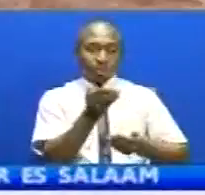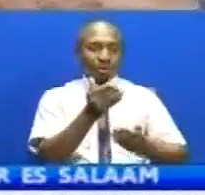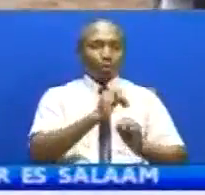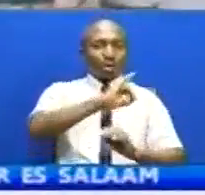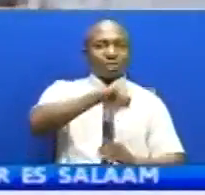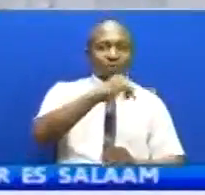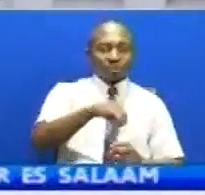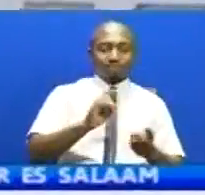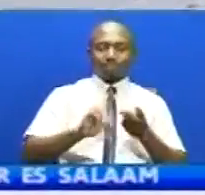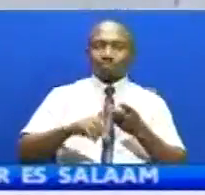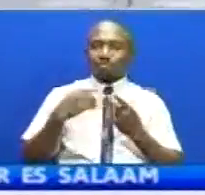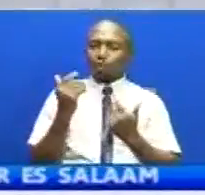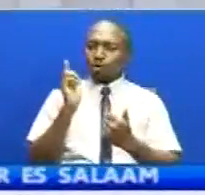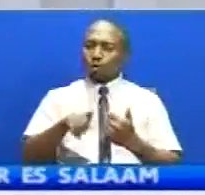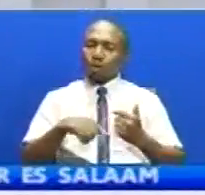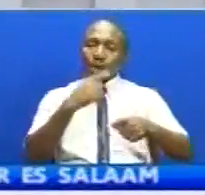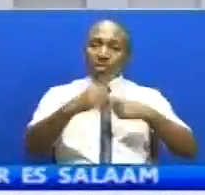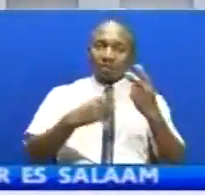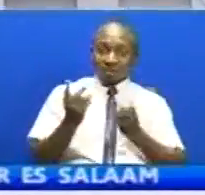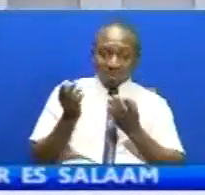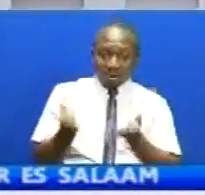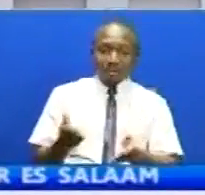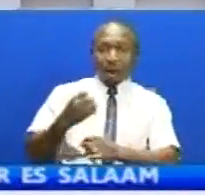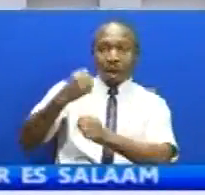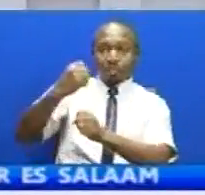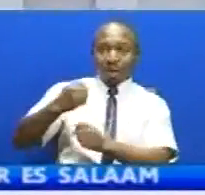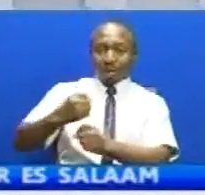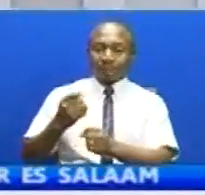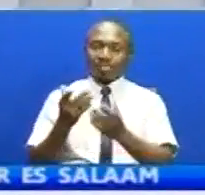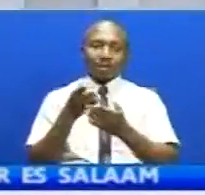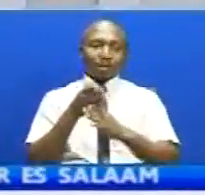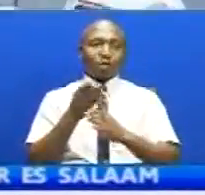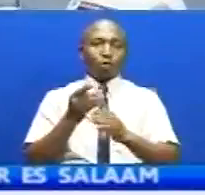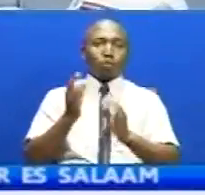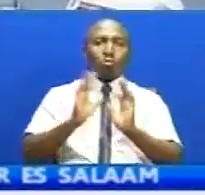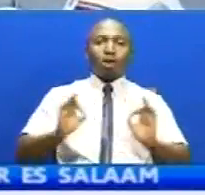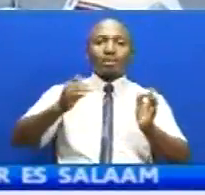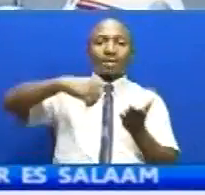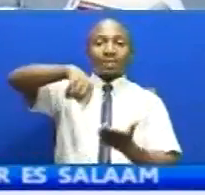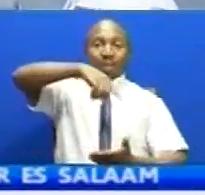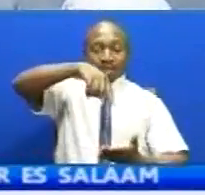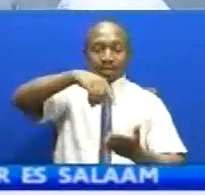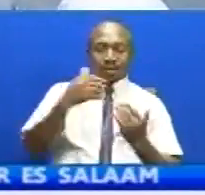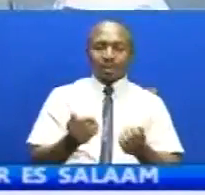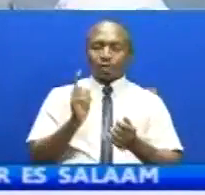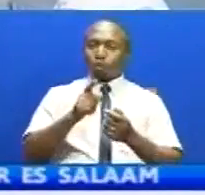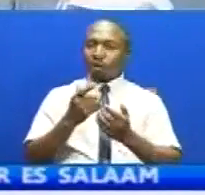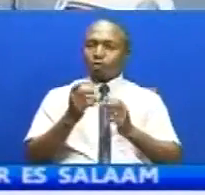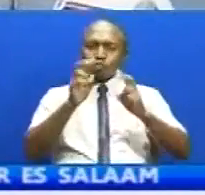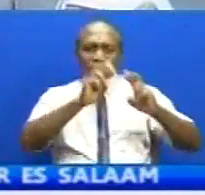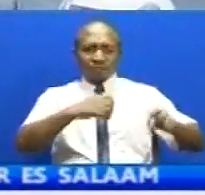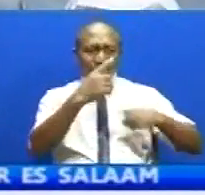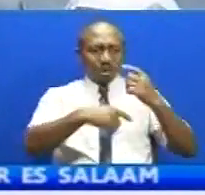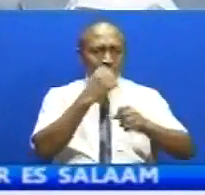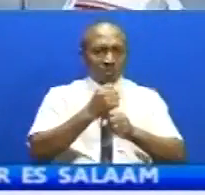jiji watakuwa na mradi pia hapa Mwenge kwa ajili ya kuboresha stendi. Kuna stadi ambayo walikuwa naifanya. Kwa hiyo